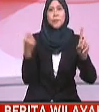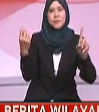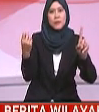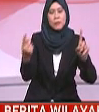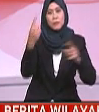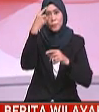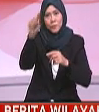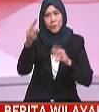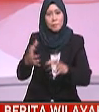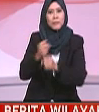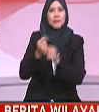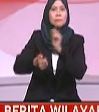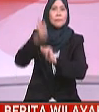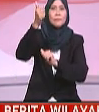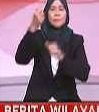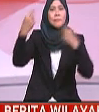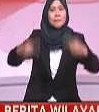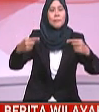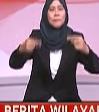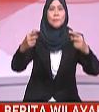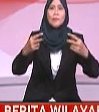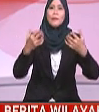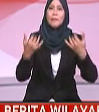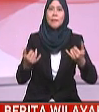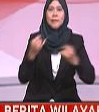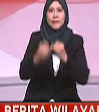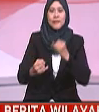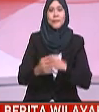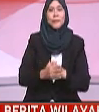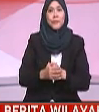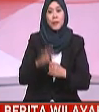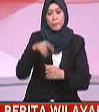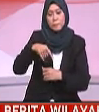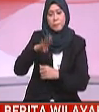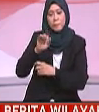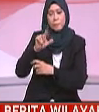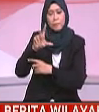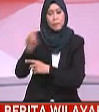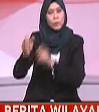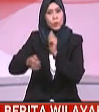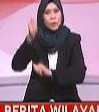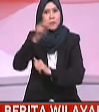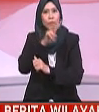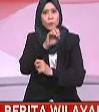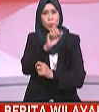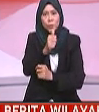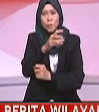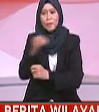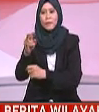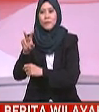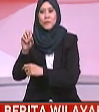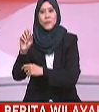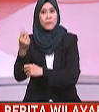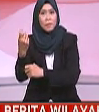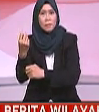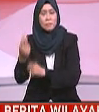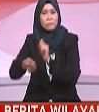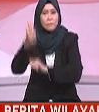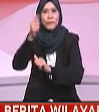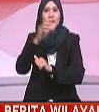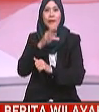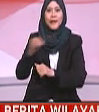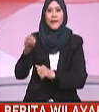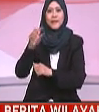21-19-21-11 untuk menjuarai saingan akhir kejohanan. Pablo merupakan juara 2010 dan 2011, sementara